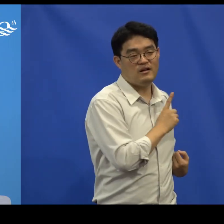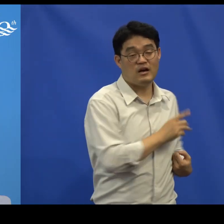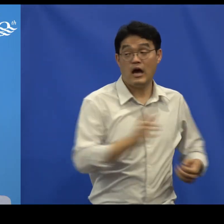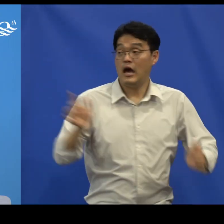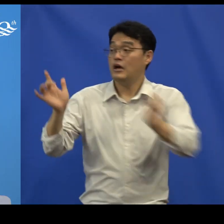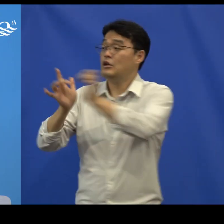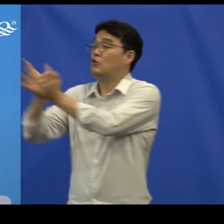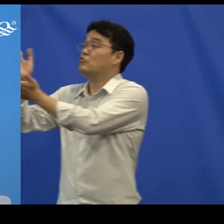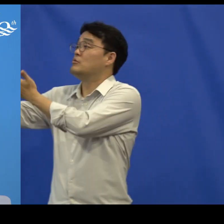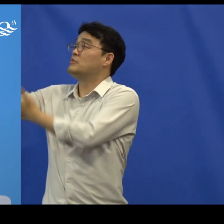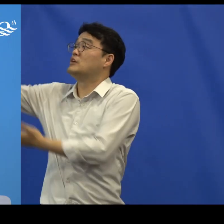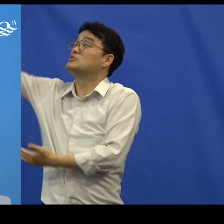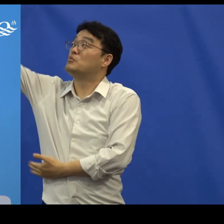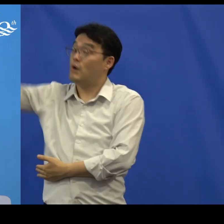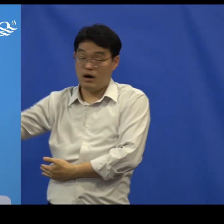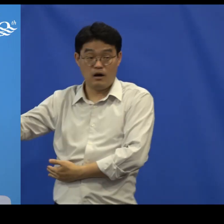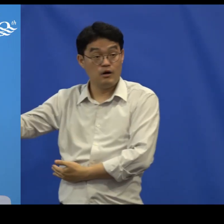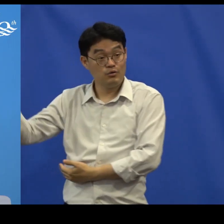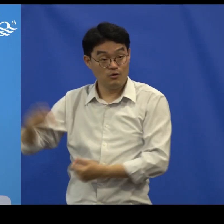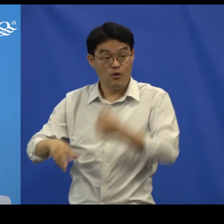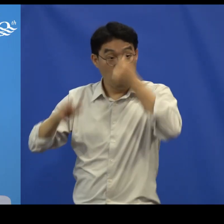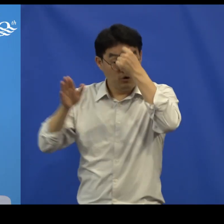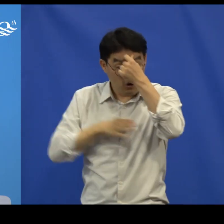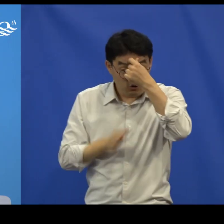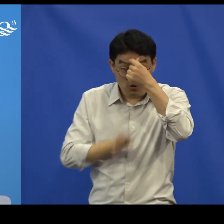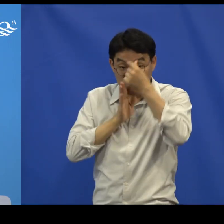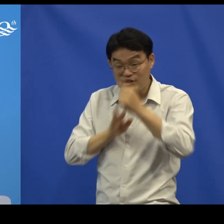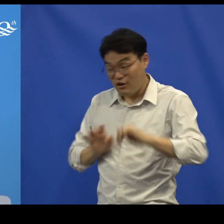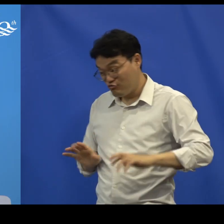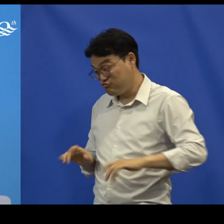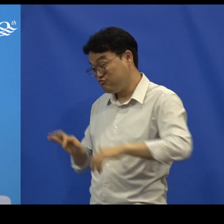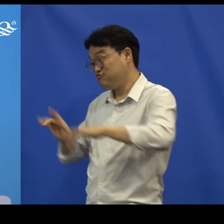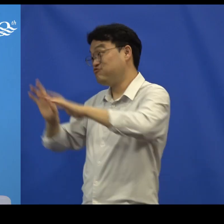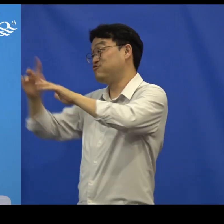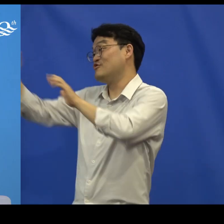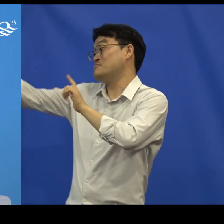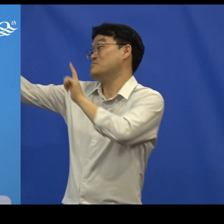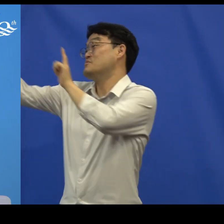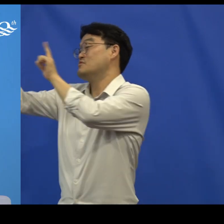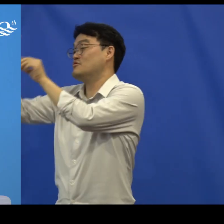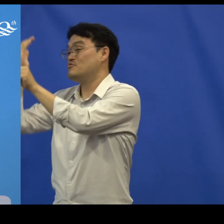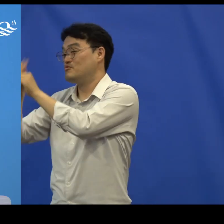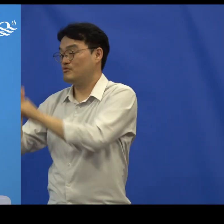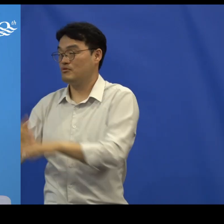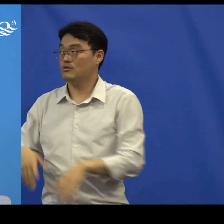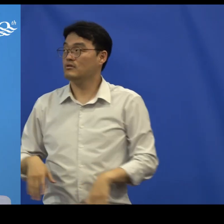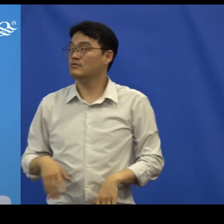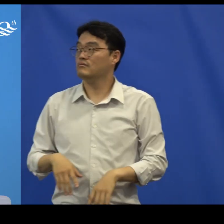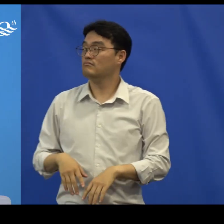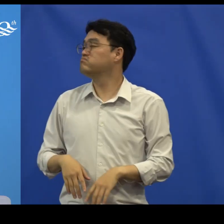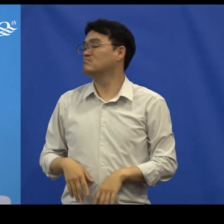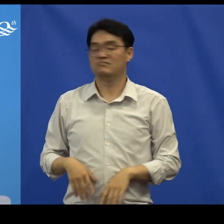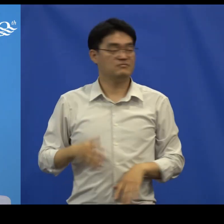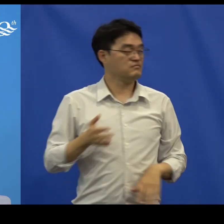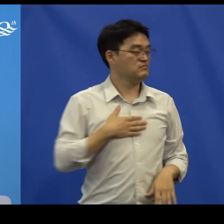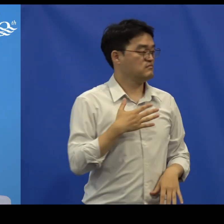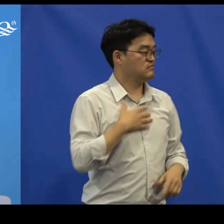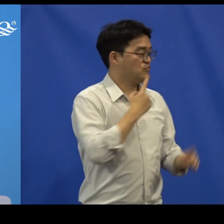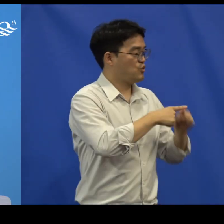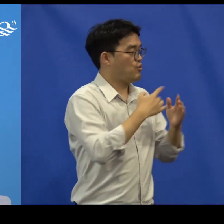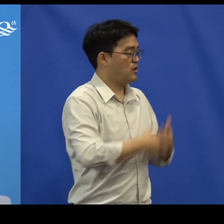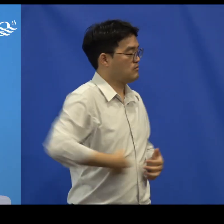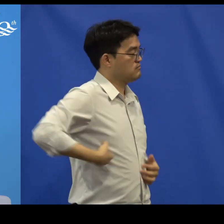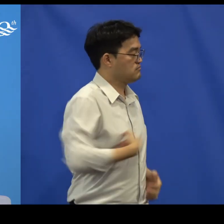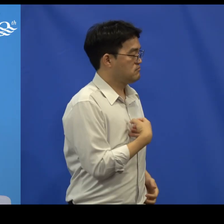하는데 누군지는 알 수가 없는 거죠. 자기의 종교적인 임무를 위해서 다 가기는 하는데 그리스도의 재림과